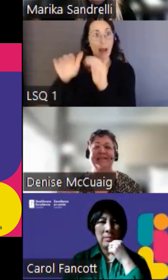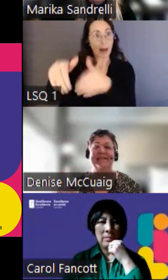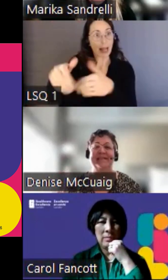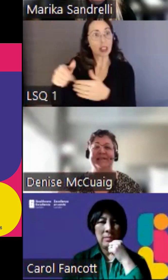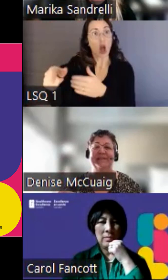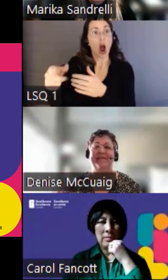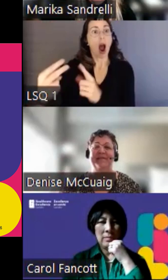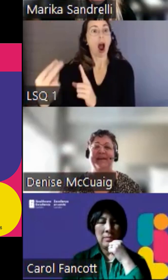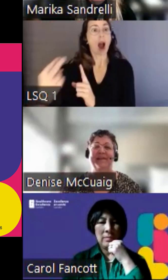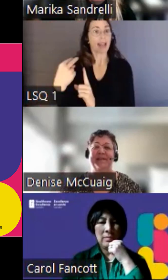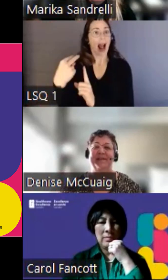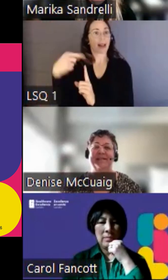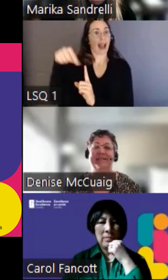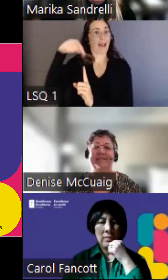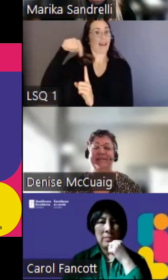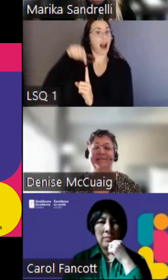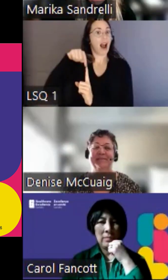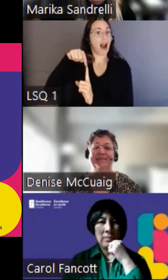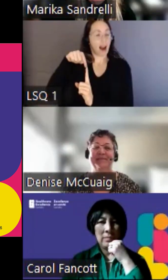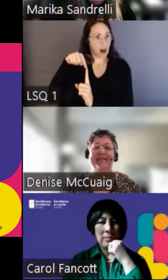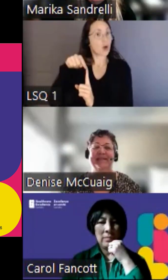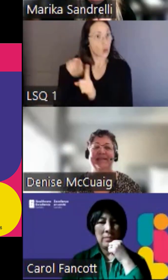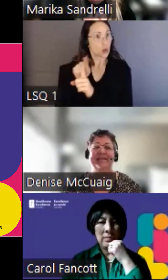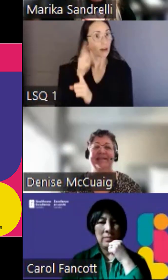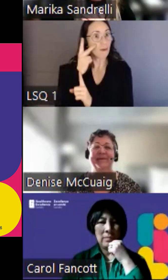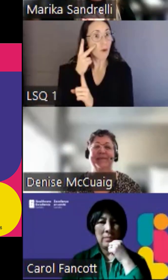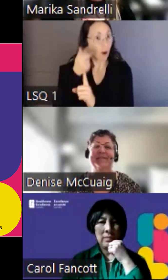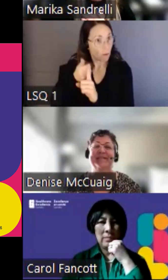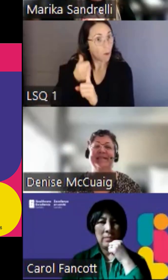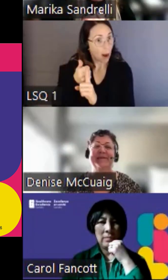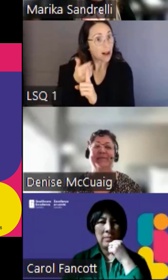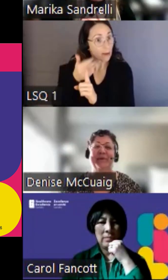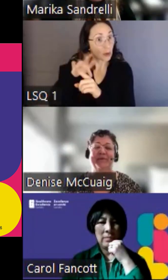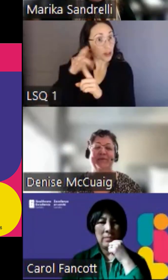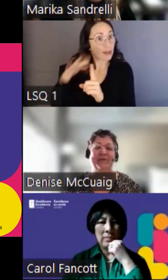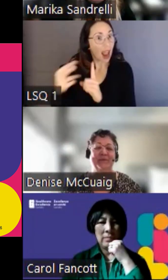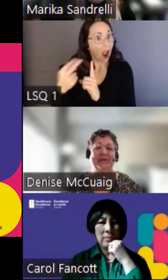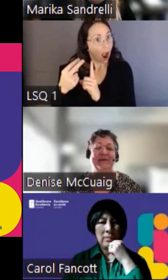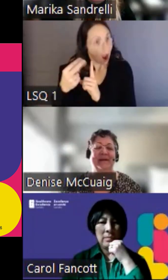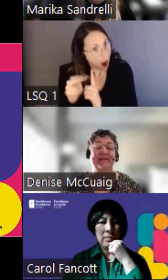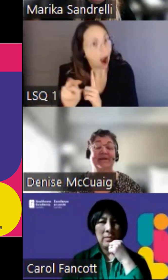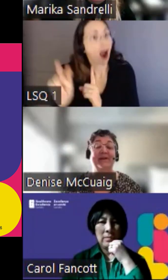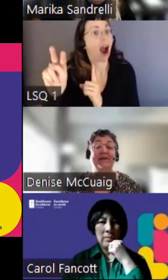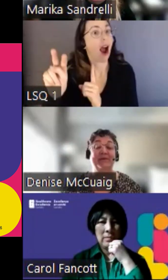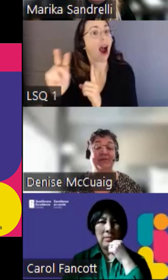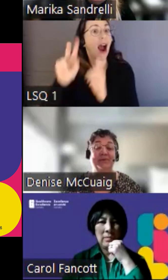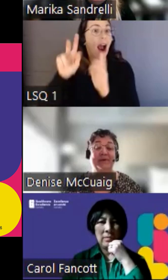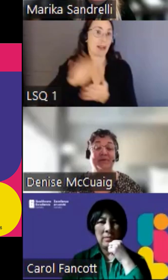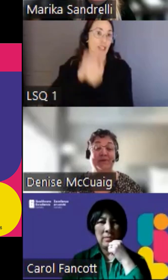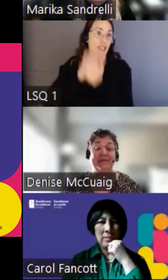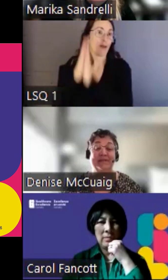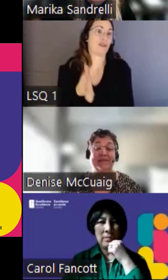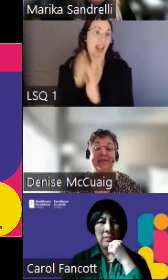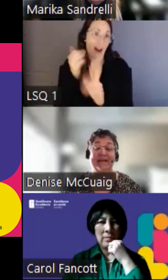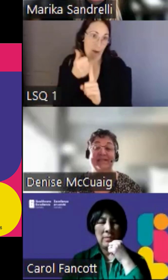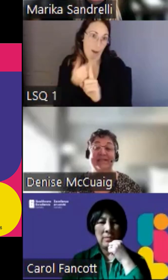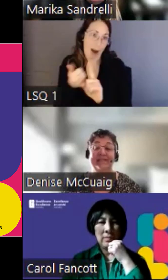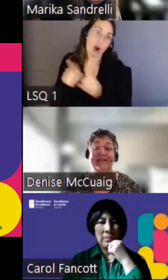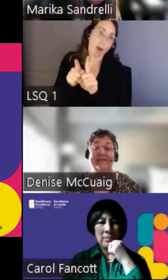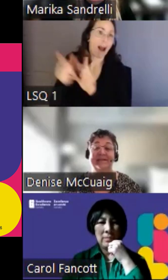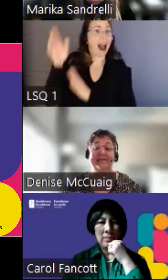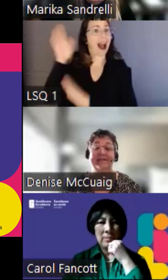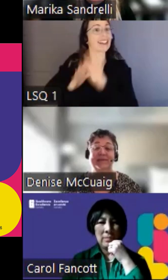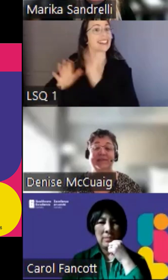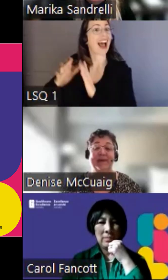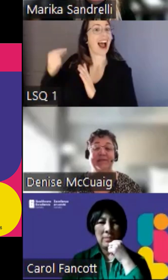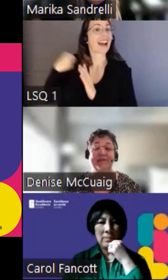et vous allez à ce moment-là devenir vous l'ancêtre finalement. Donc, merci à vous tous, à tous ceux qui se sont joints à nous en ligne également pour pouvoir,